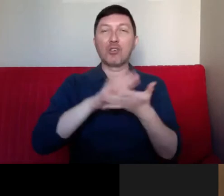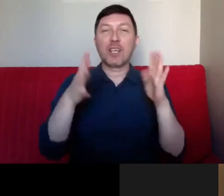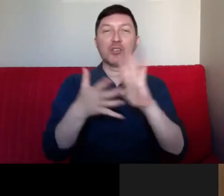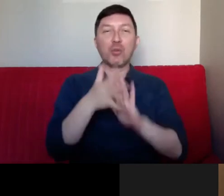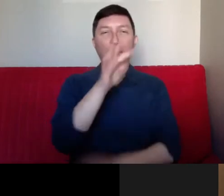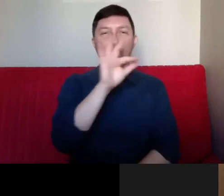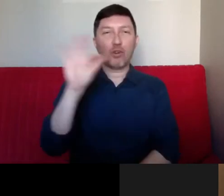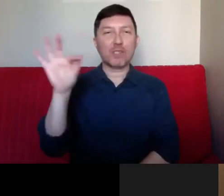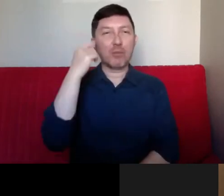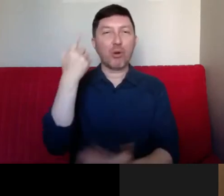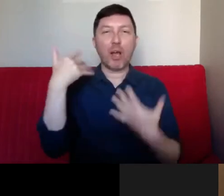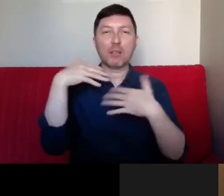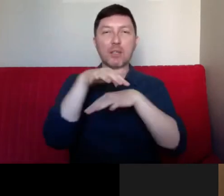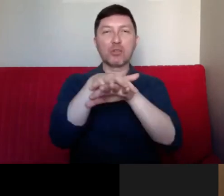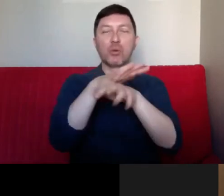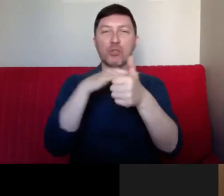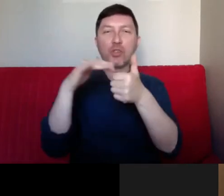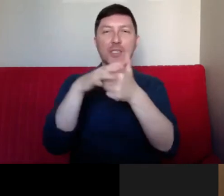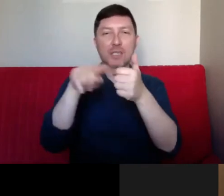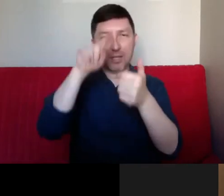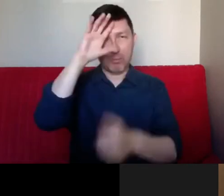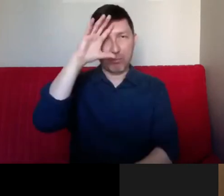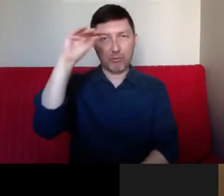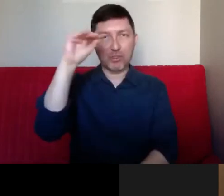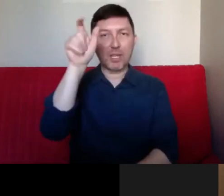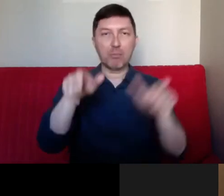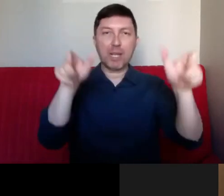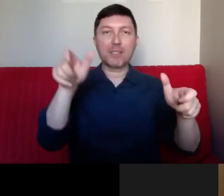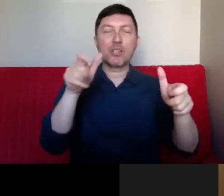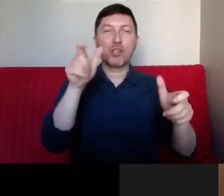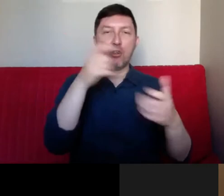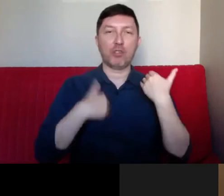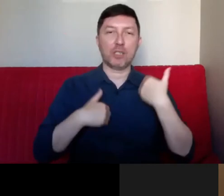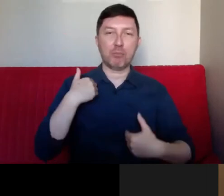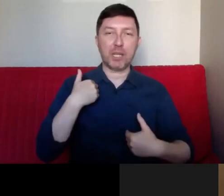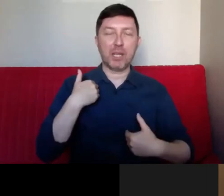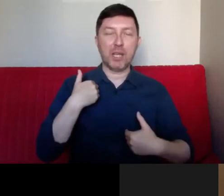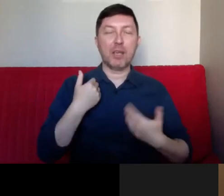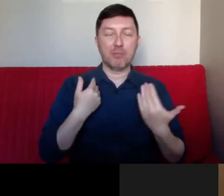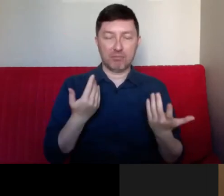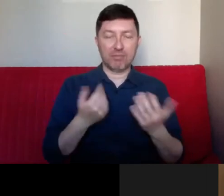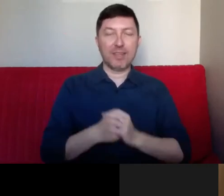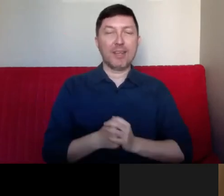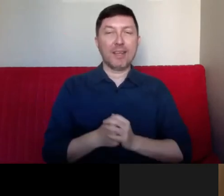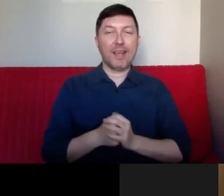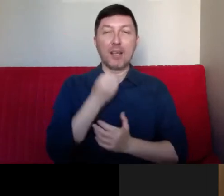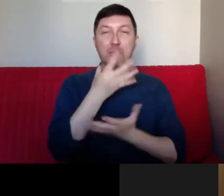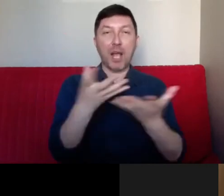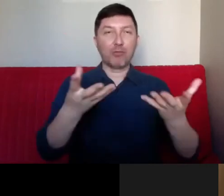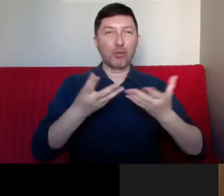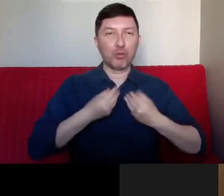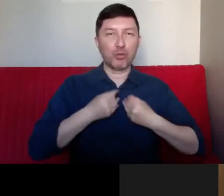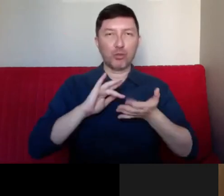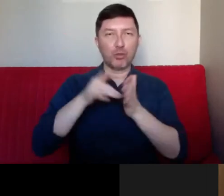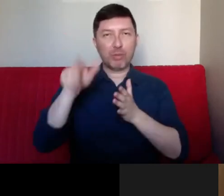pour l'insertion sociale et professionnelle des personnes handicapées, bienvenue à tous nos intervenants